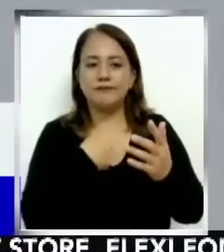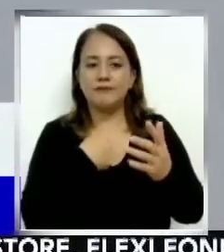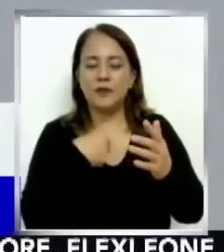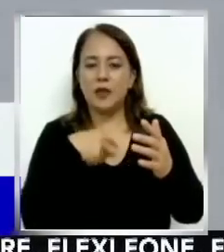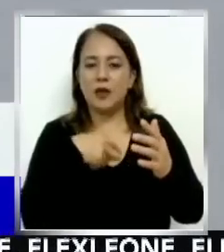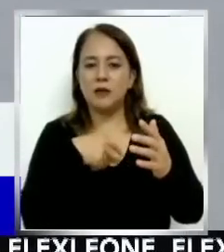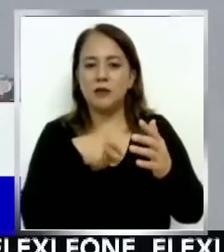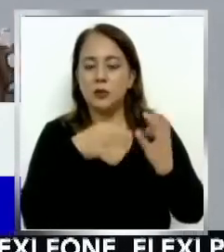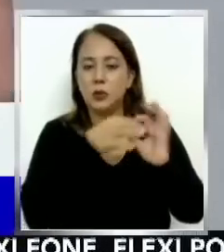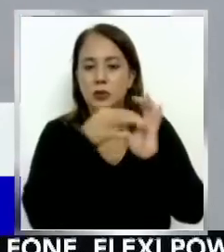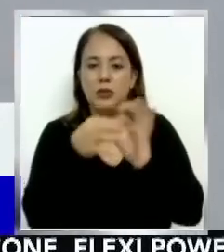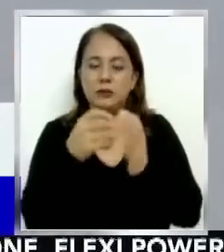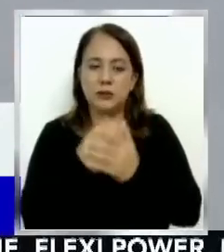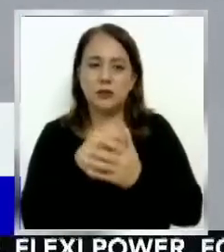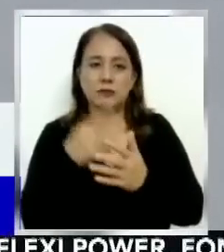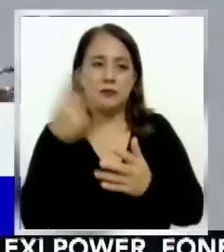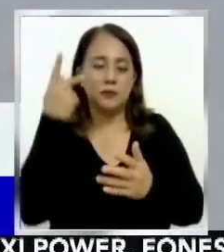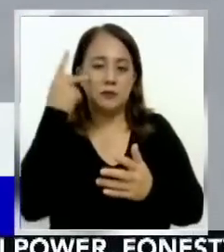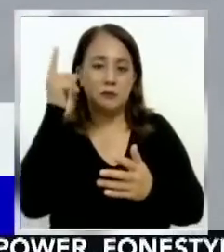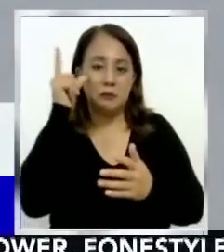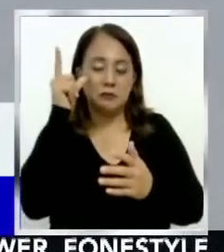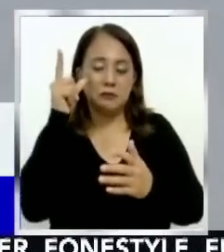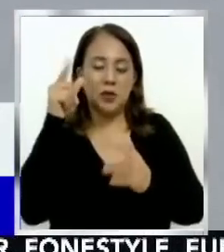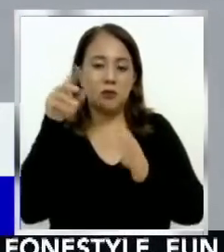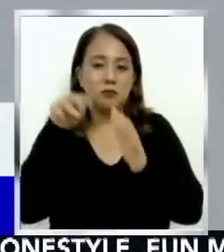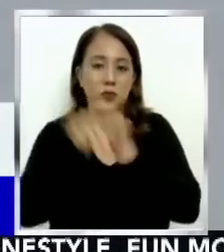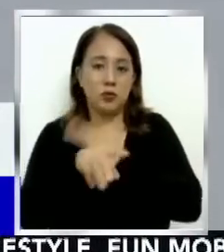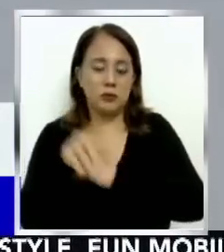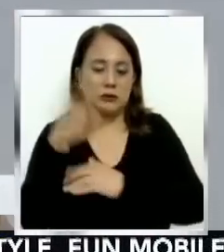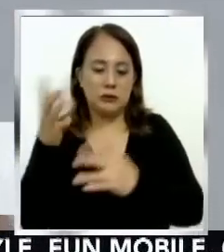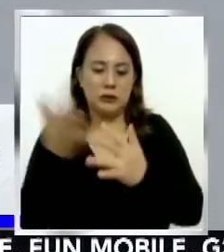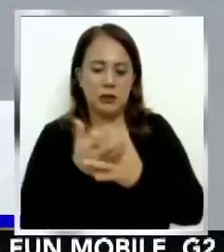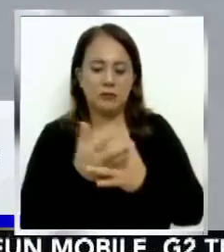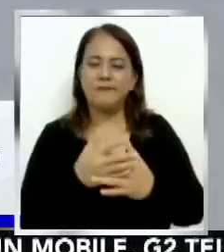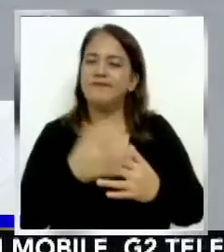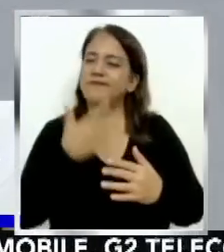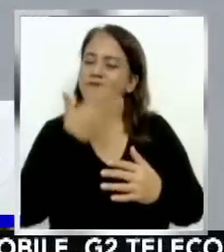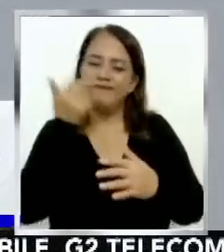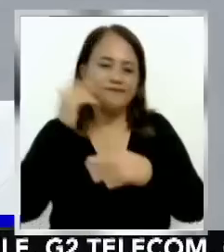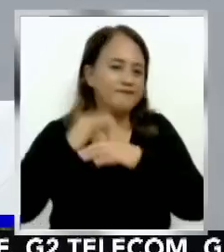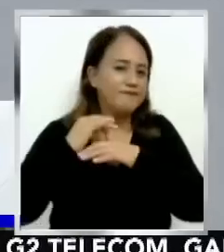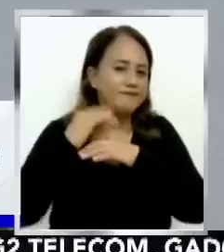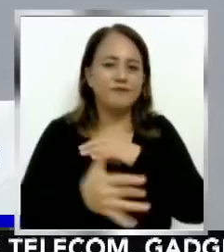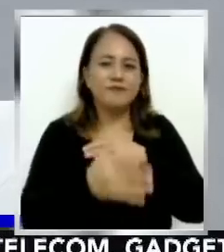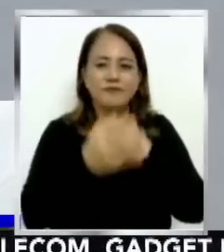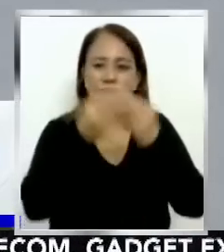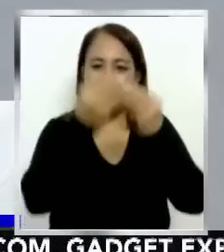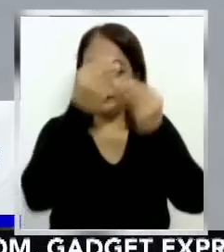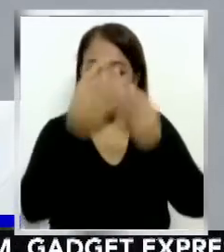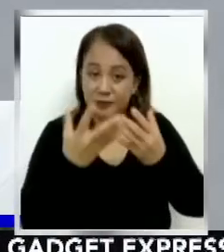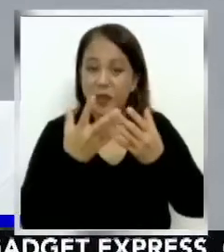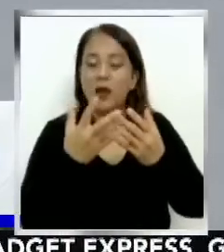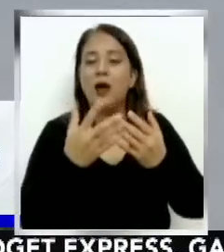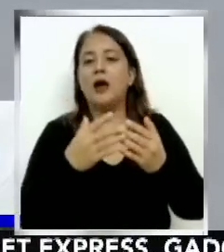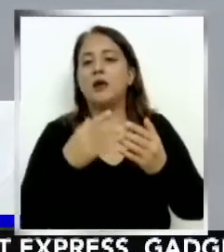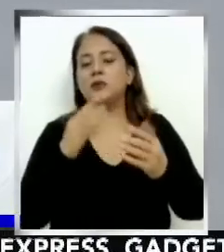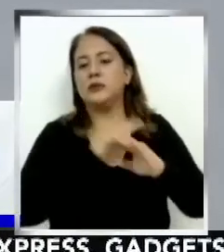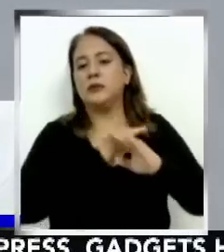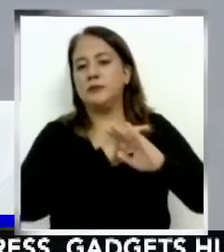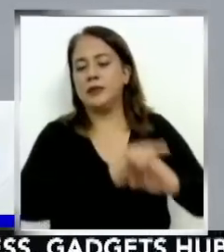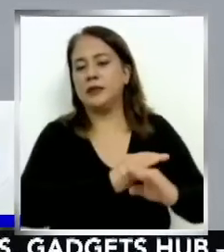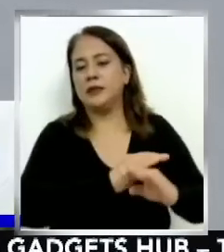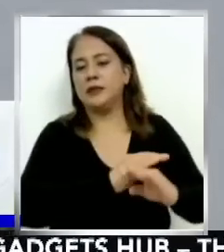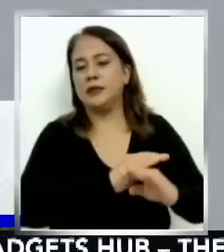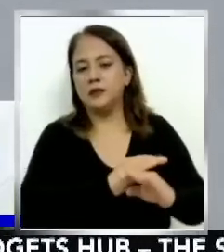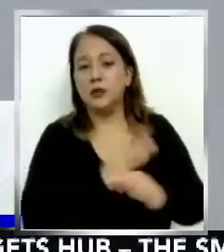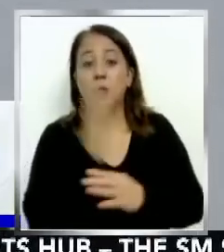sa amin, at earliest time, sana napigilan ito. Kasi kami, talagang